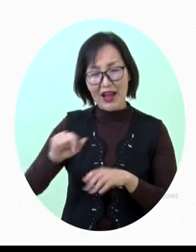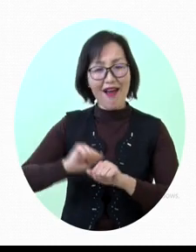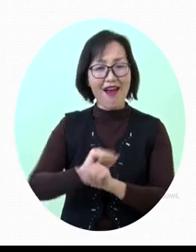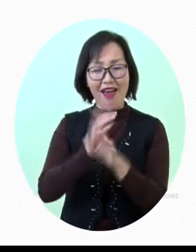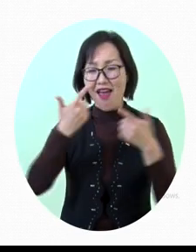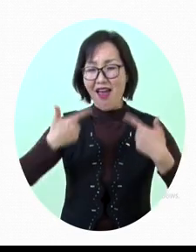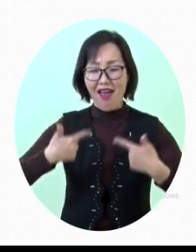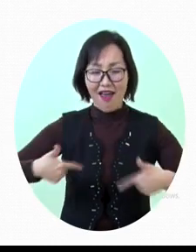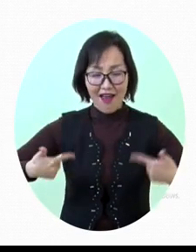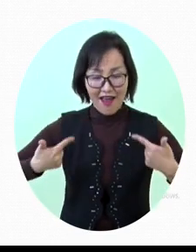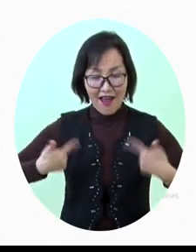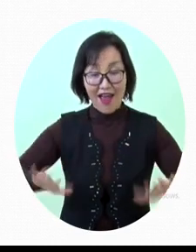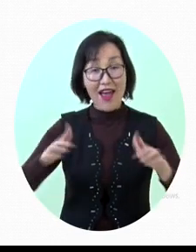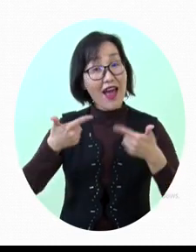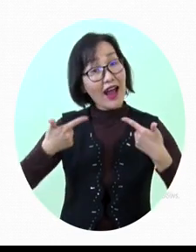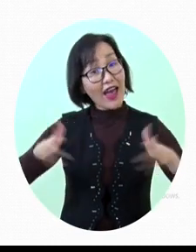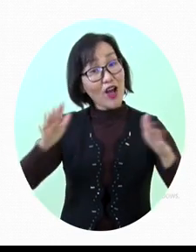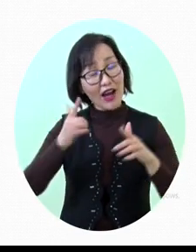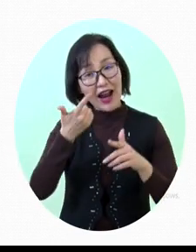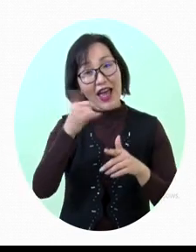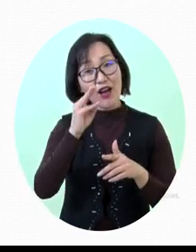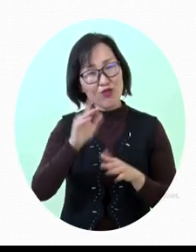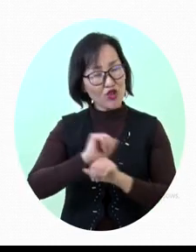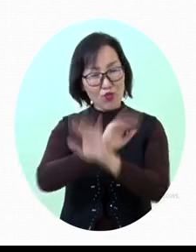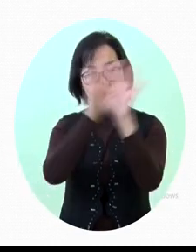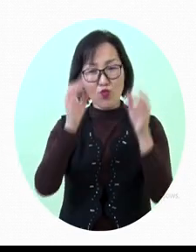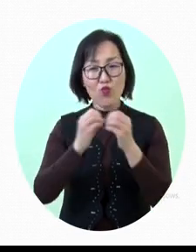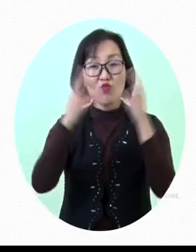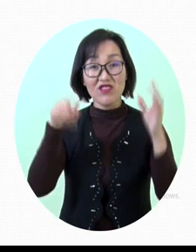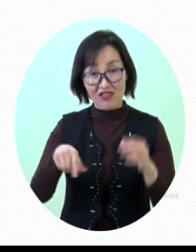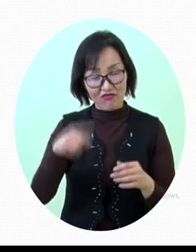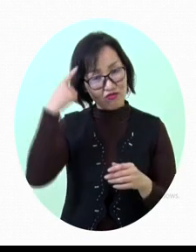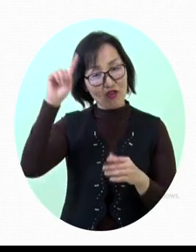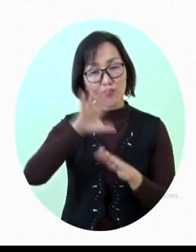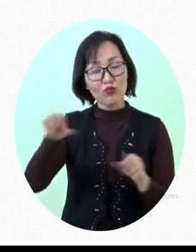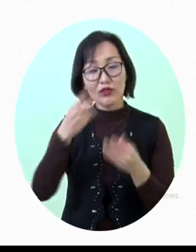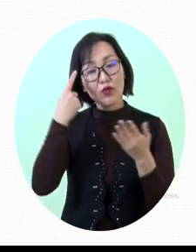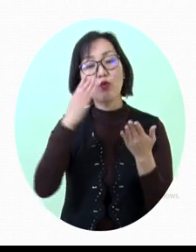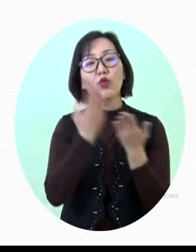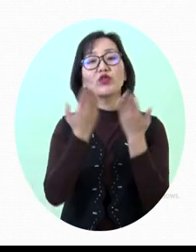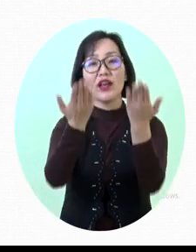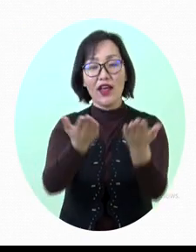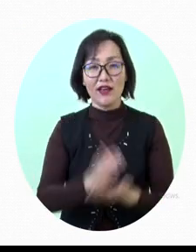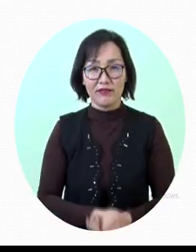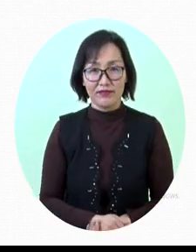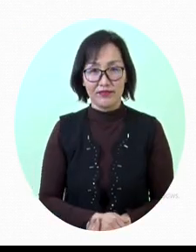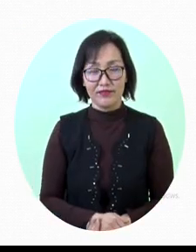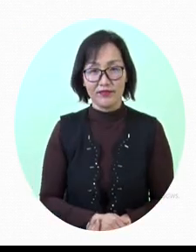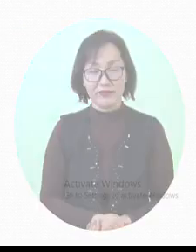гайхамшгийг бүтээсэн зохиолууд дээр уран сэтгэмжийн тухай гарсан байгааг бүгдээрээ уншаарай.